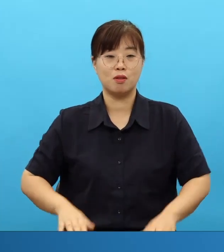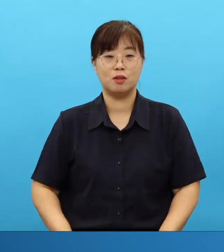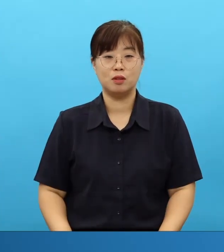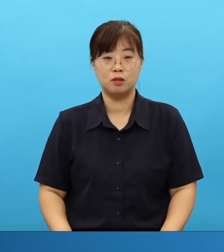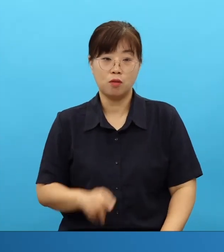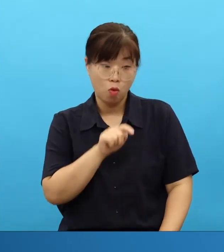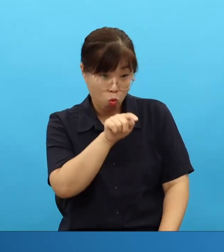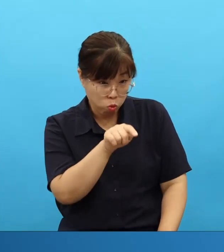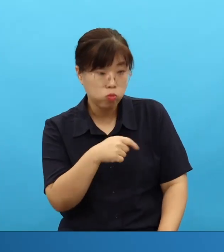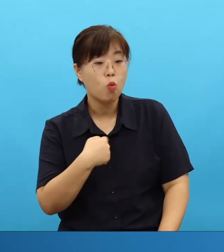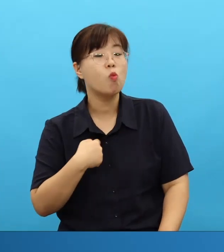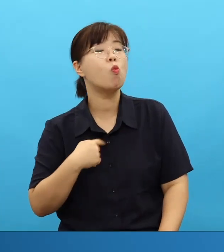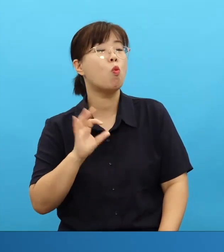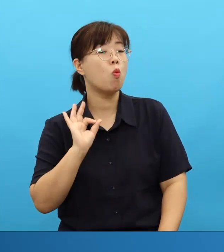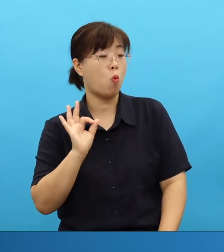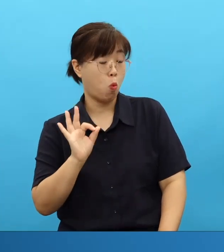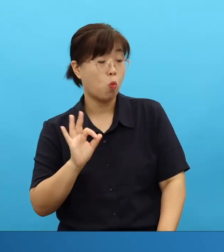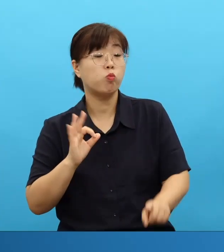것이 훨씬